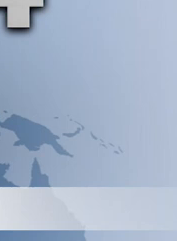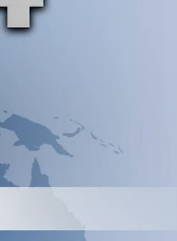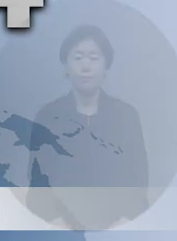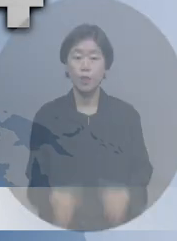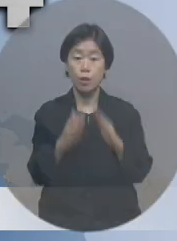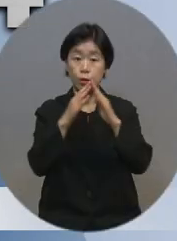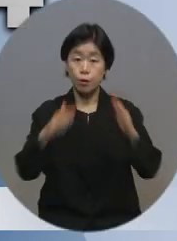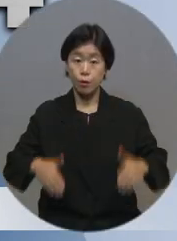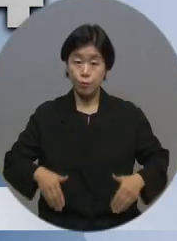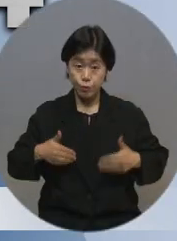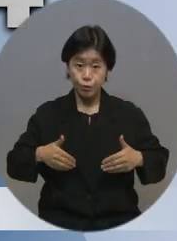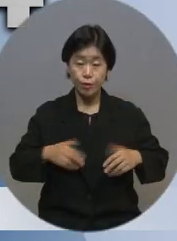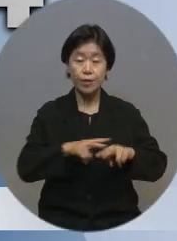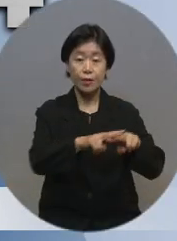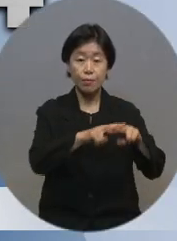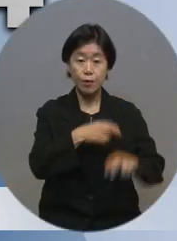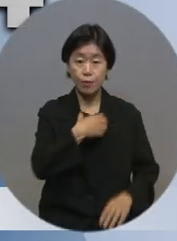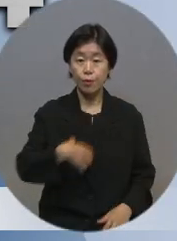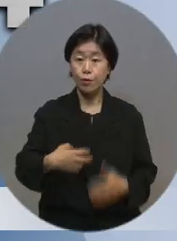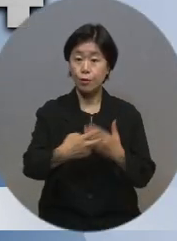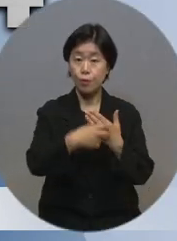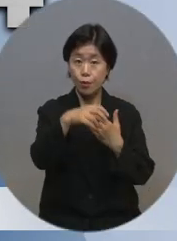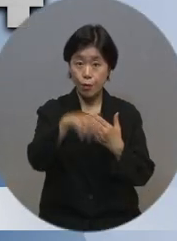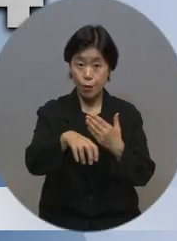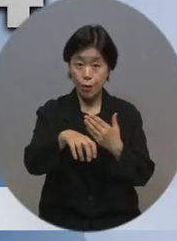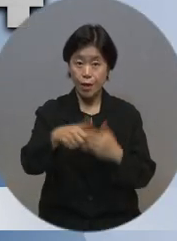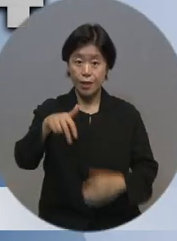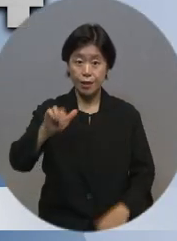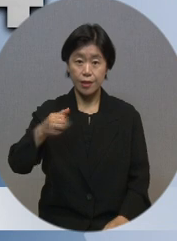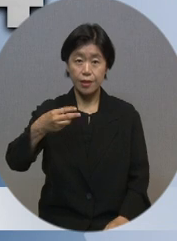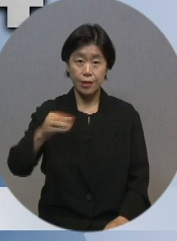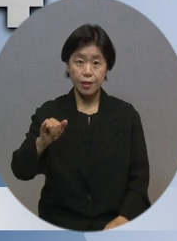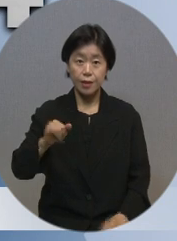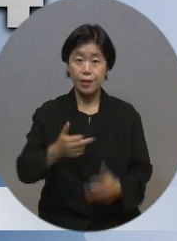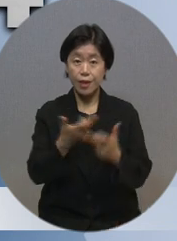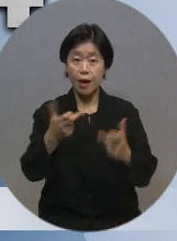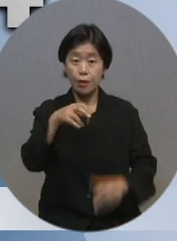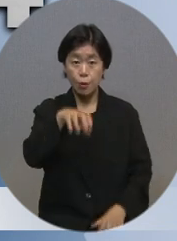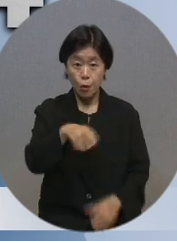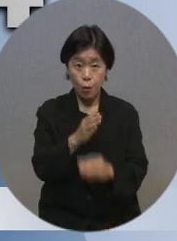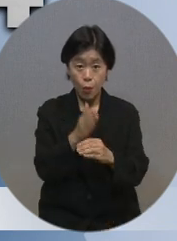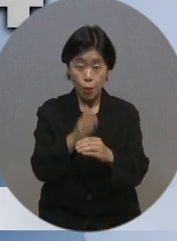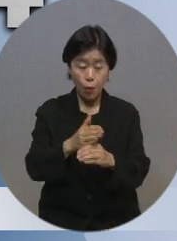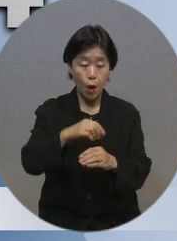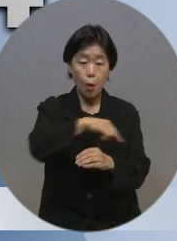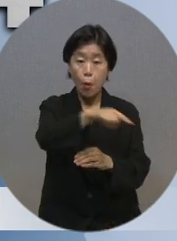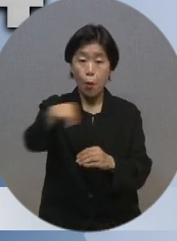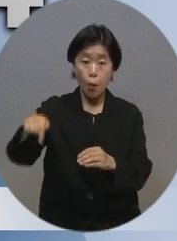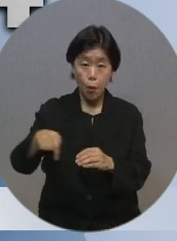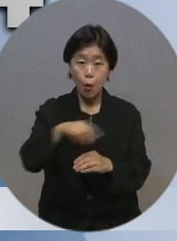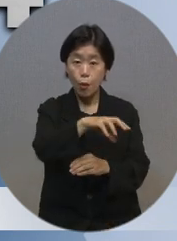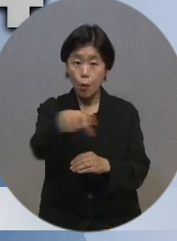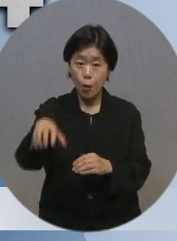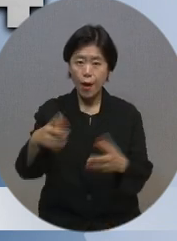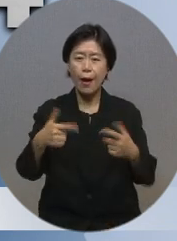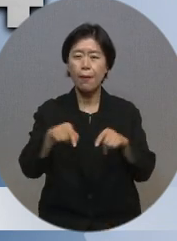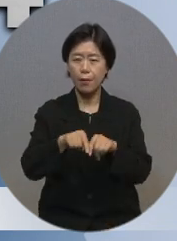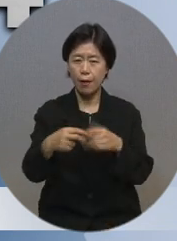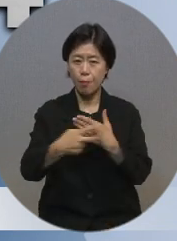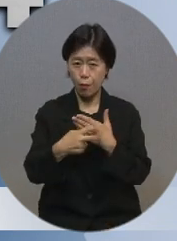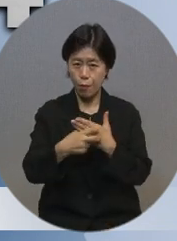전북 남원시 보건소가 지리산 권역 지자체와 일곱개 보건 의료 기관이 함께하는 보건의료